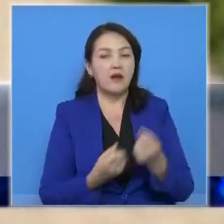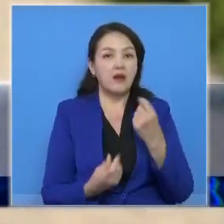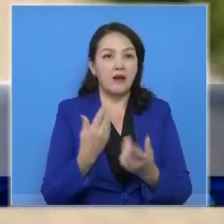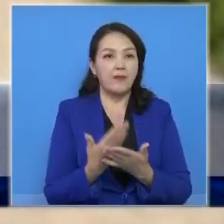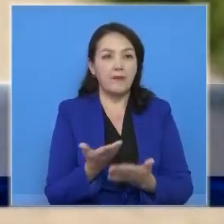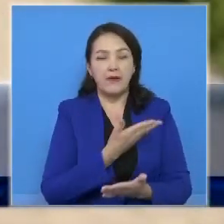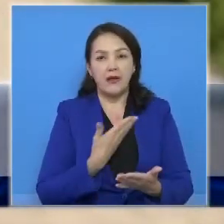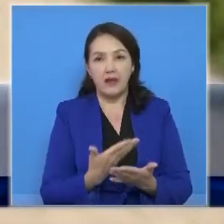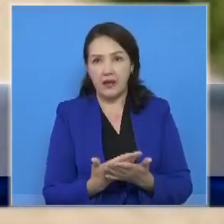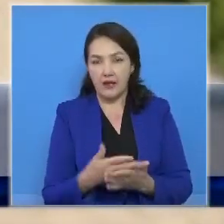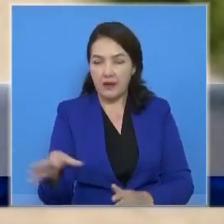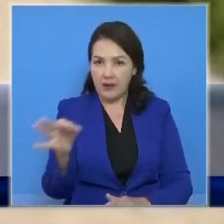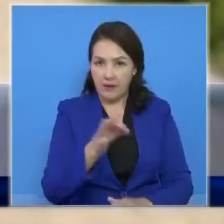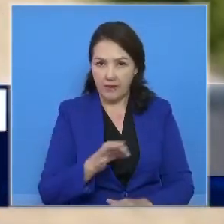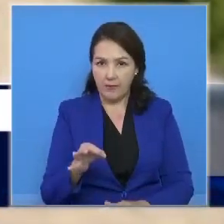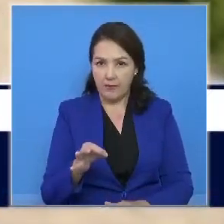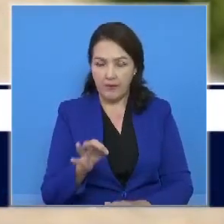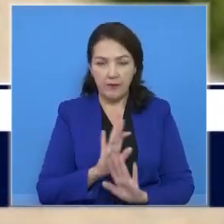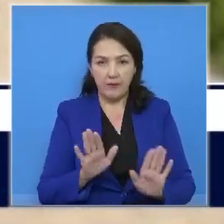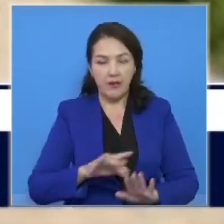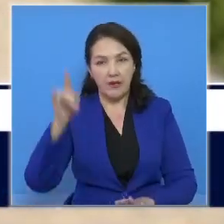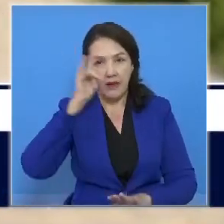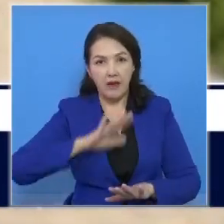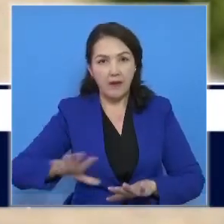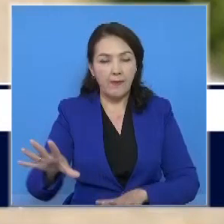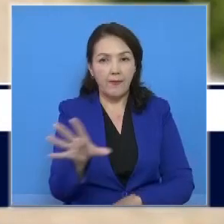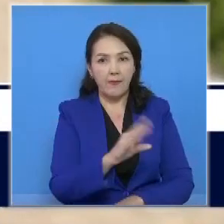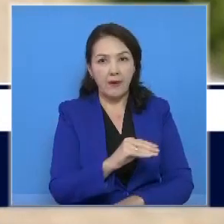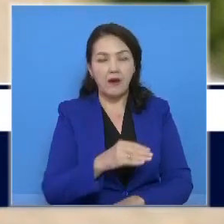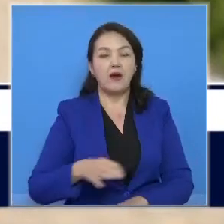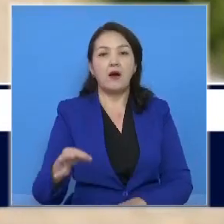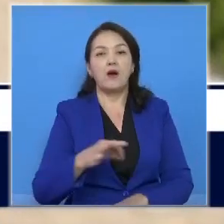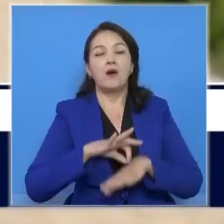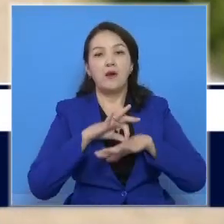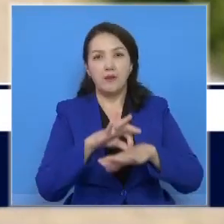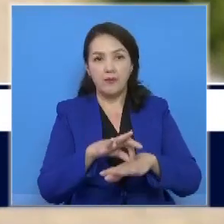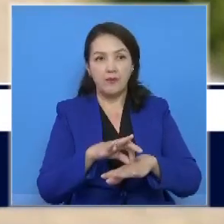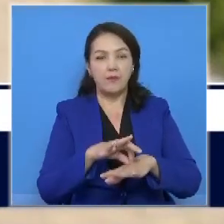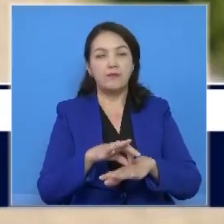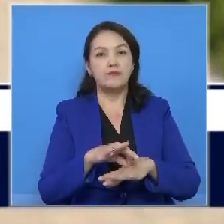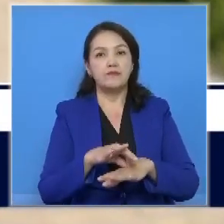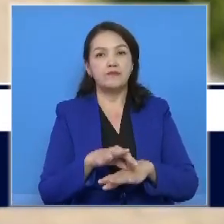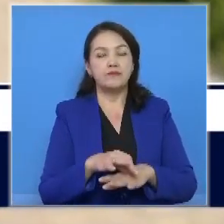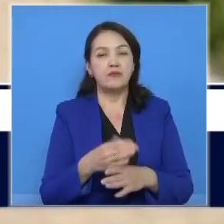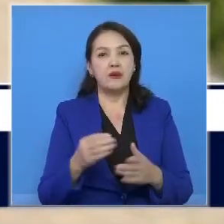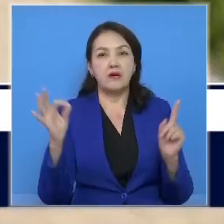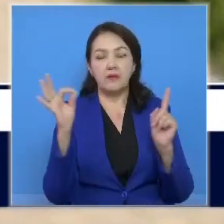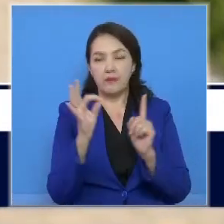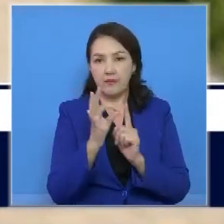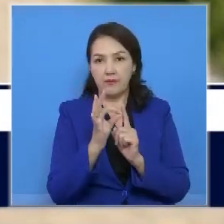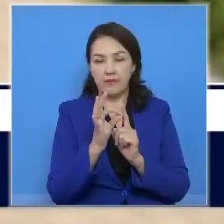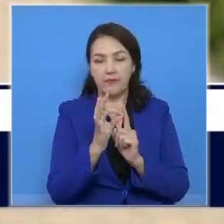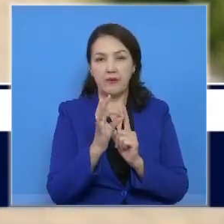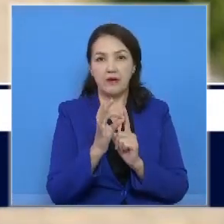Тек біздің облыста емес, ол Қазақстан бойынша барлық облыстарда өткізіліп жатыр. Негізгі мақсаты,